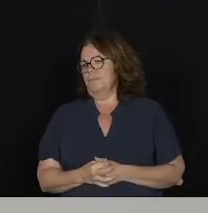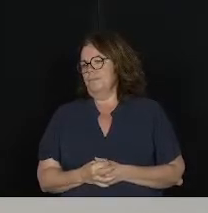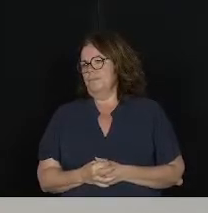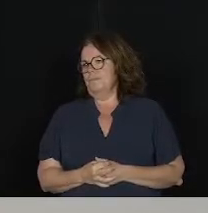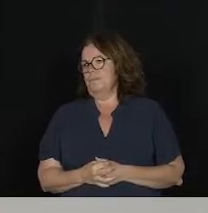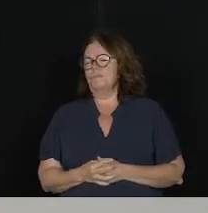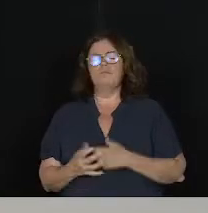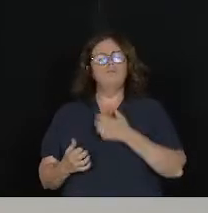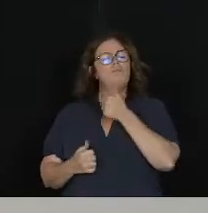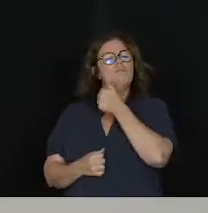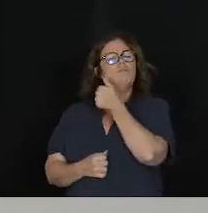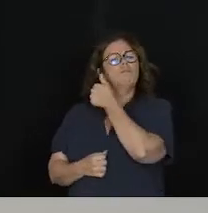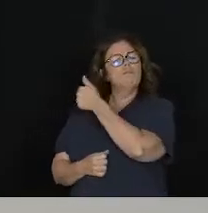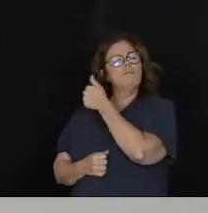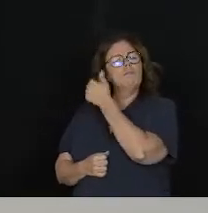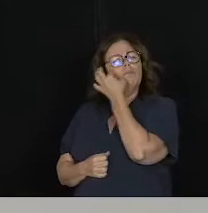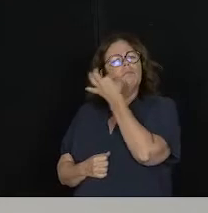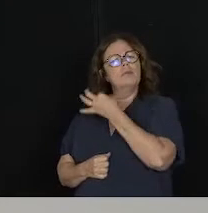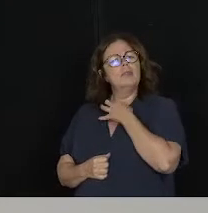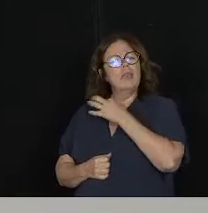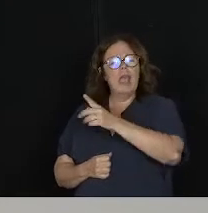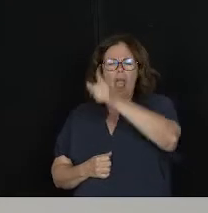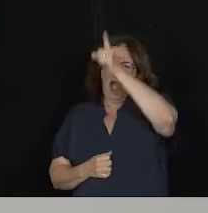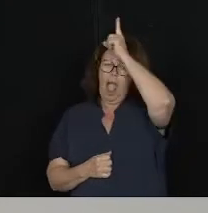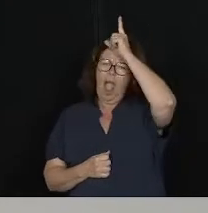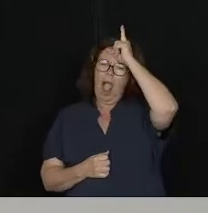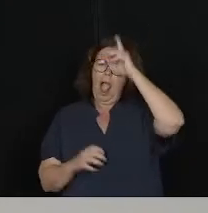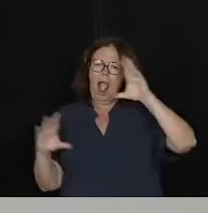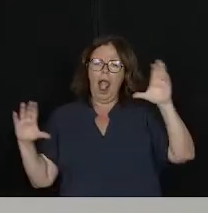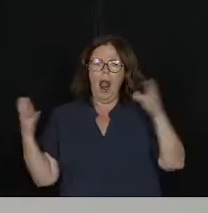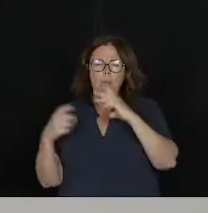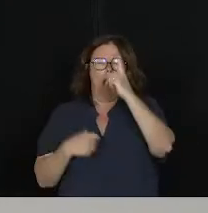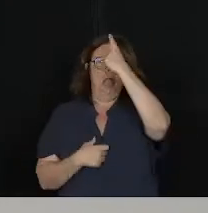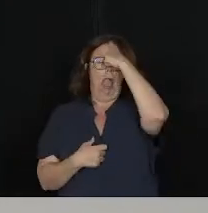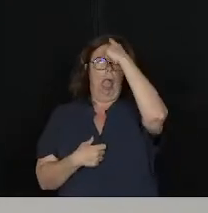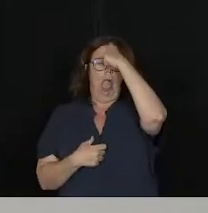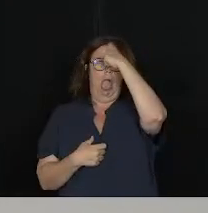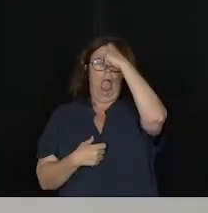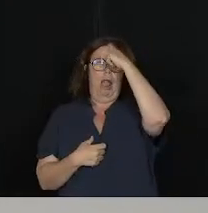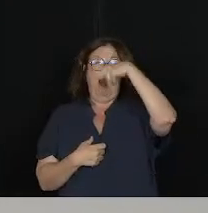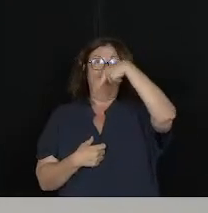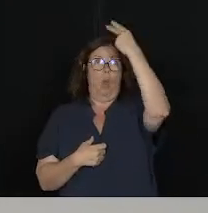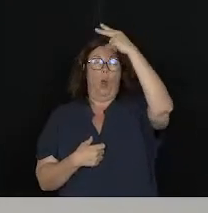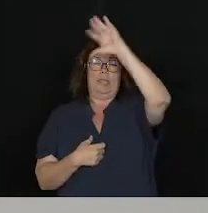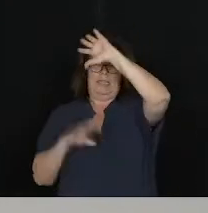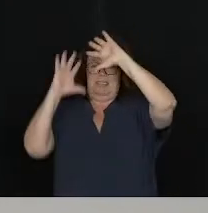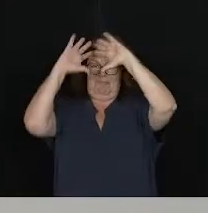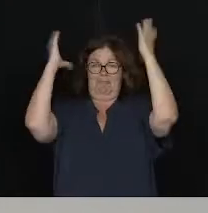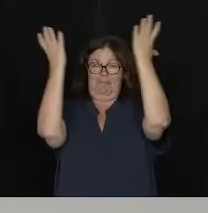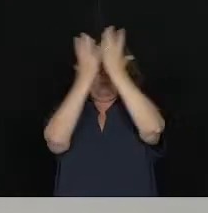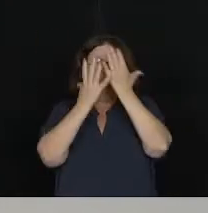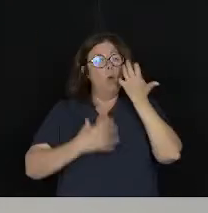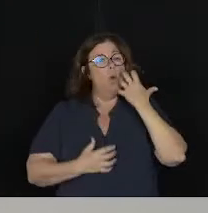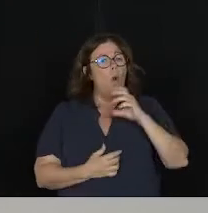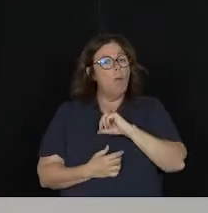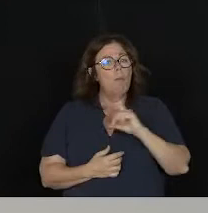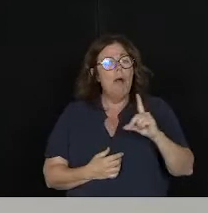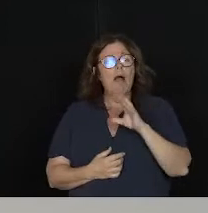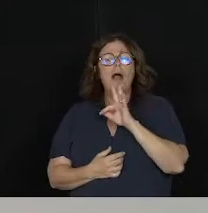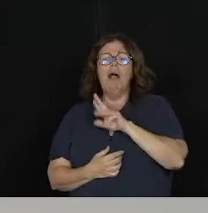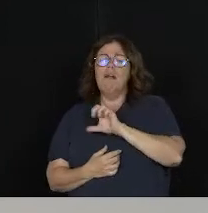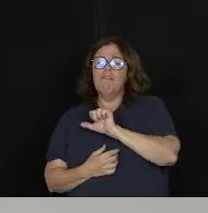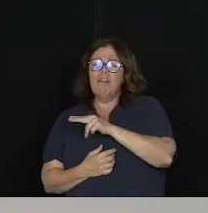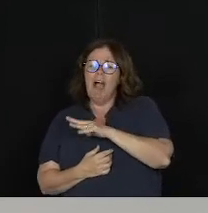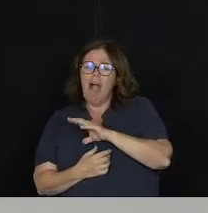Oui, vous avez dit que les Allemands étaient obsédés par les Nordiques, mais je ne crois pas que Mussolini, Franco et le mufti